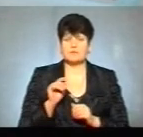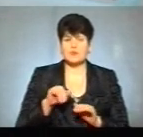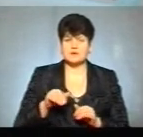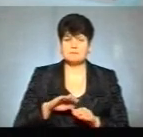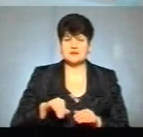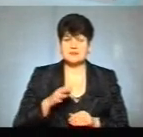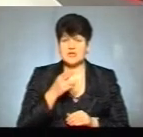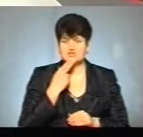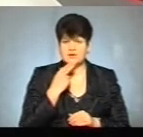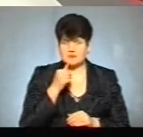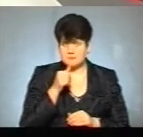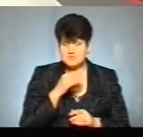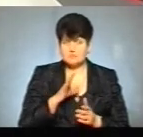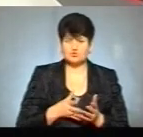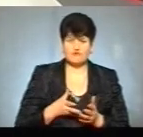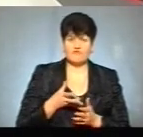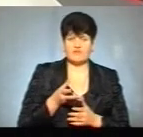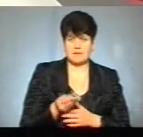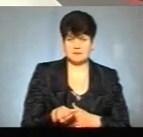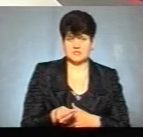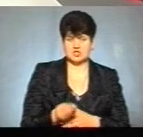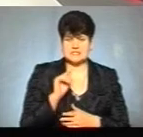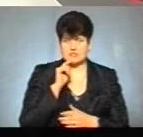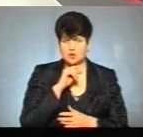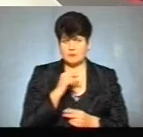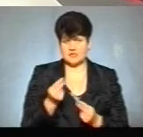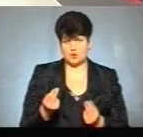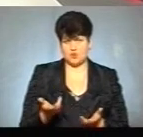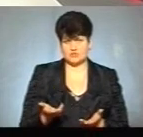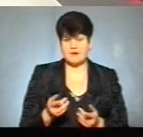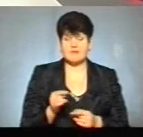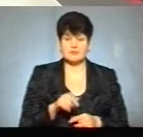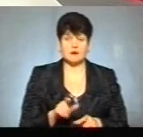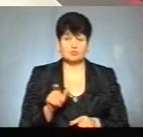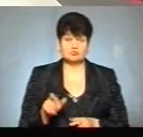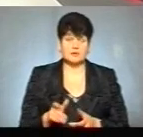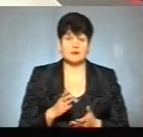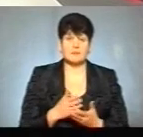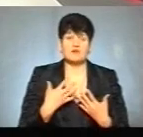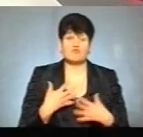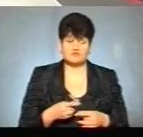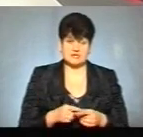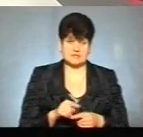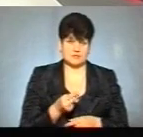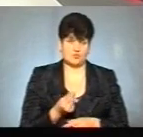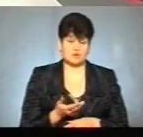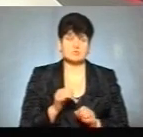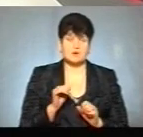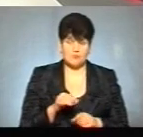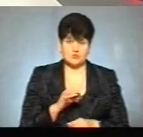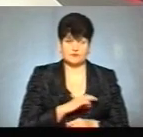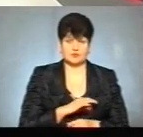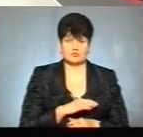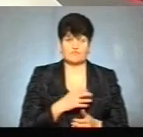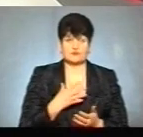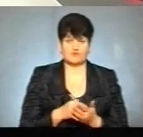червня місяця будуть виплачені зекономлені кошти. А так людина має вже ці гроші і може їх використовувати в